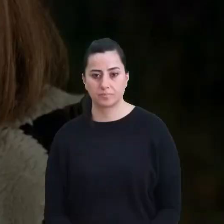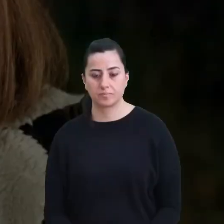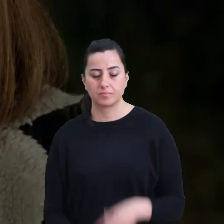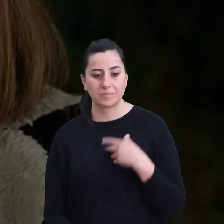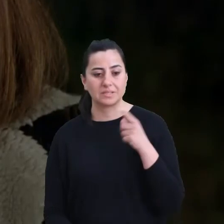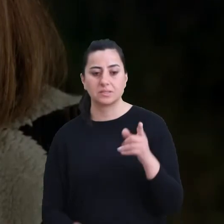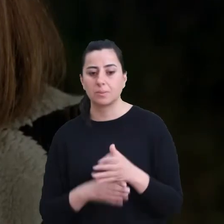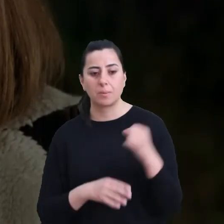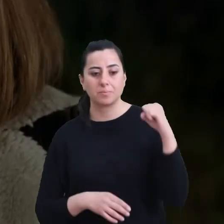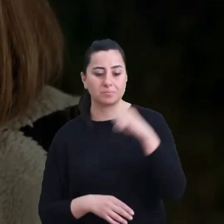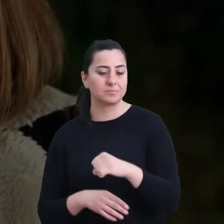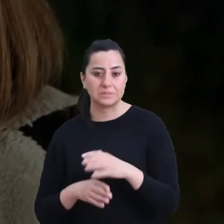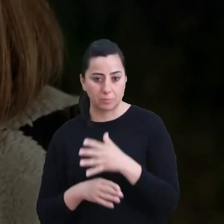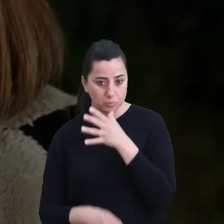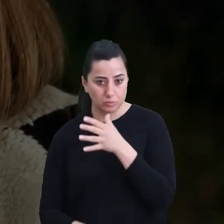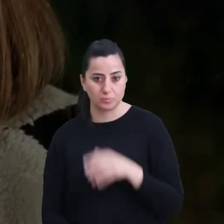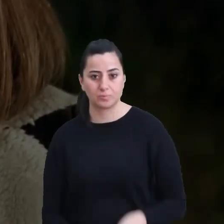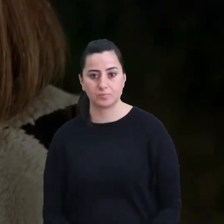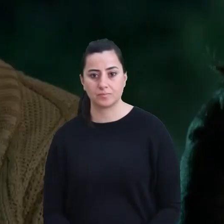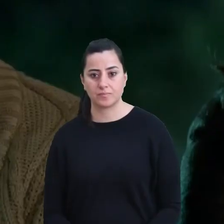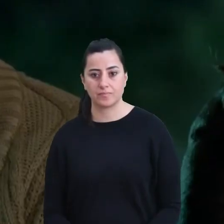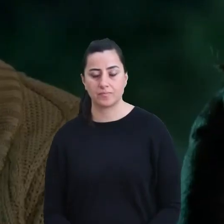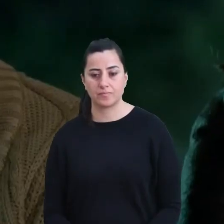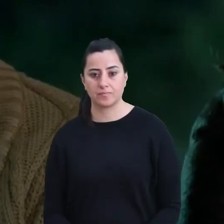Ben seni buraya neden getirdim biliyor musun Zümrüt?